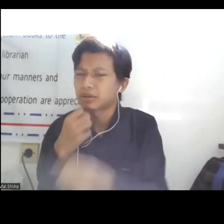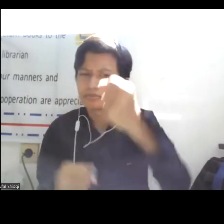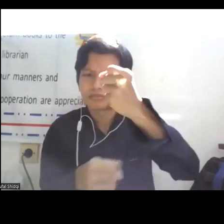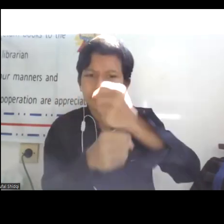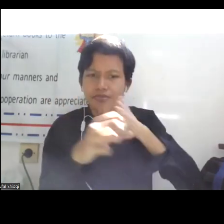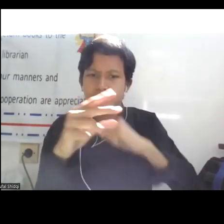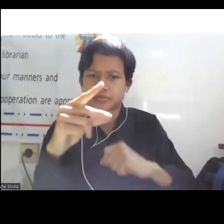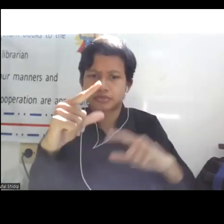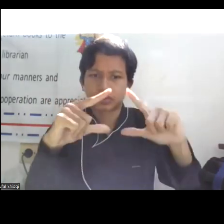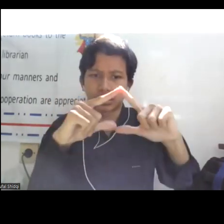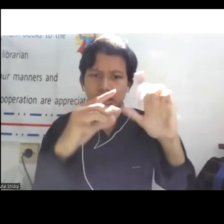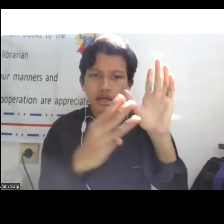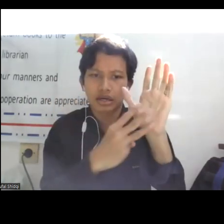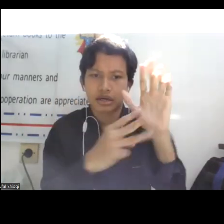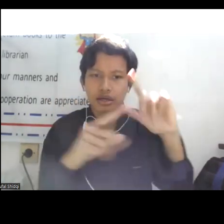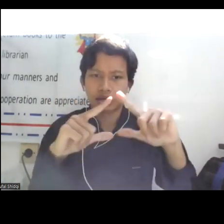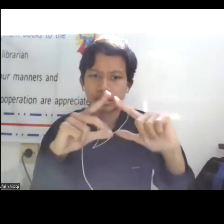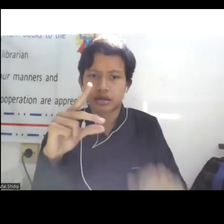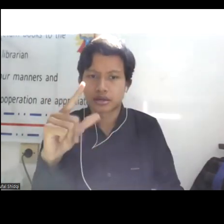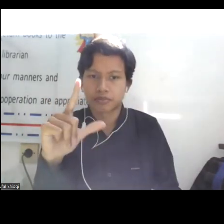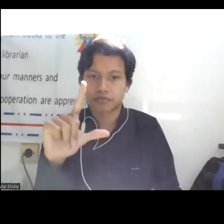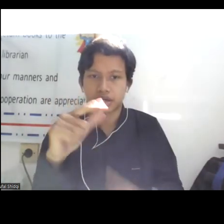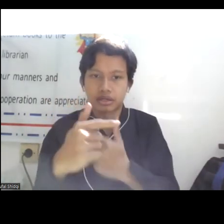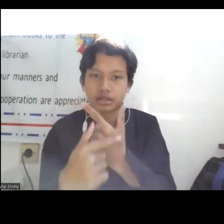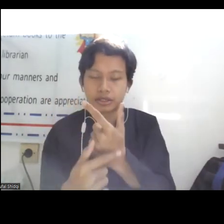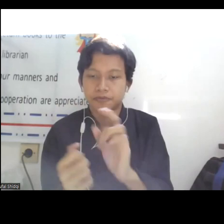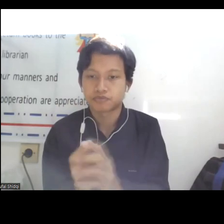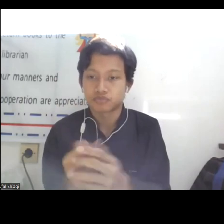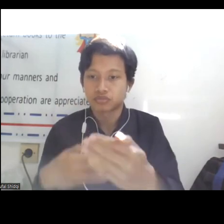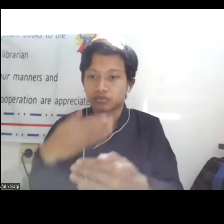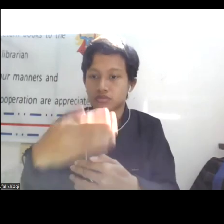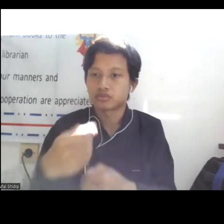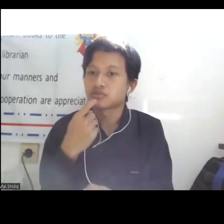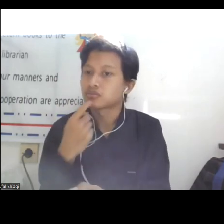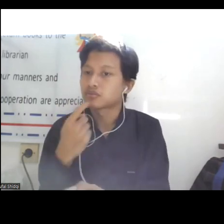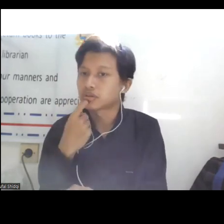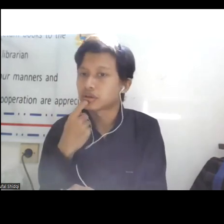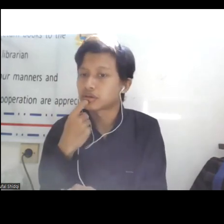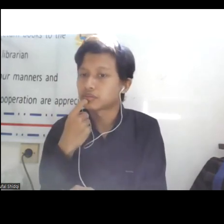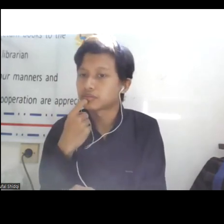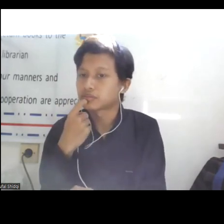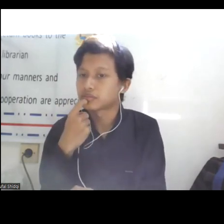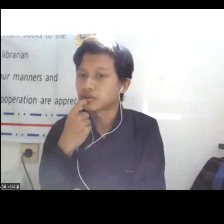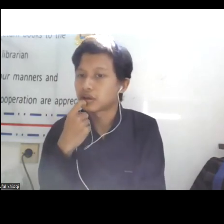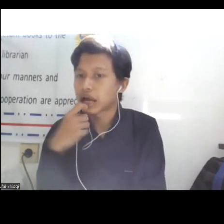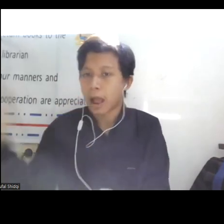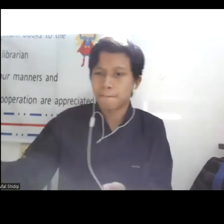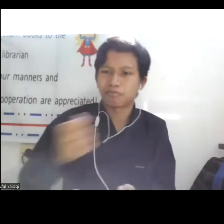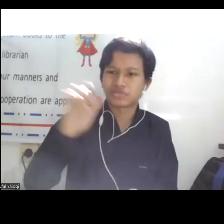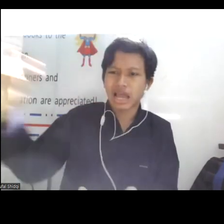ibu Nisrina Riva Salma kemudian panen metadata reference menggunakan